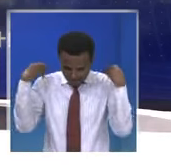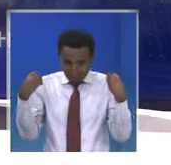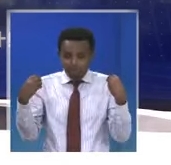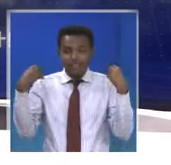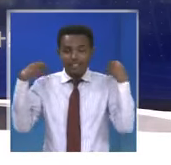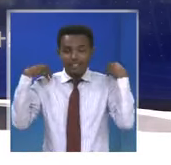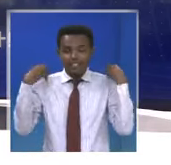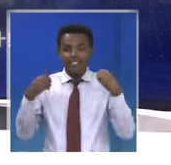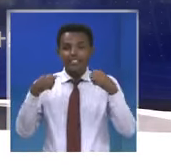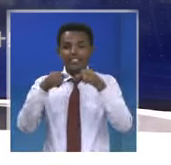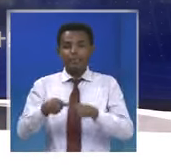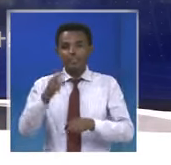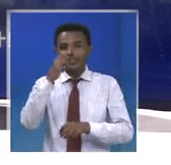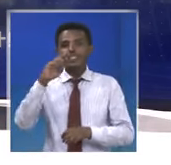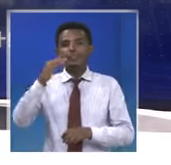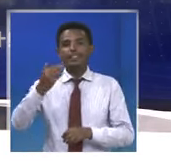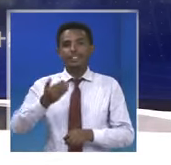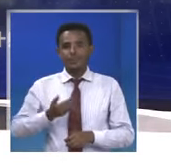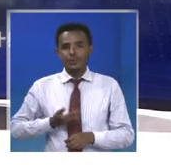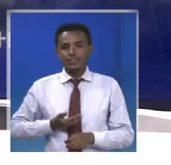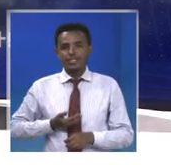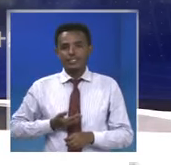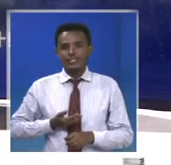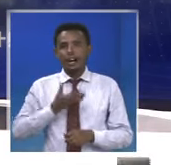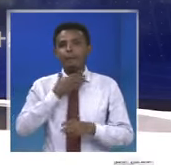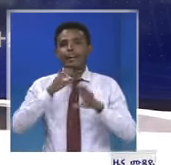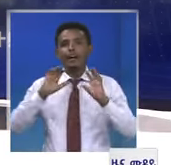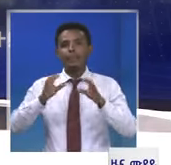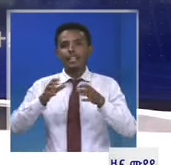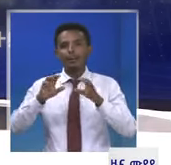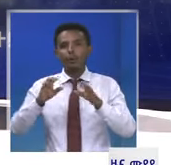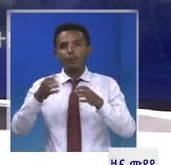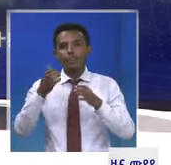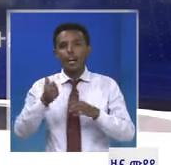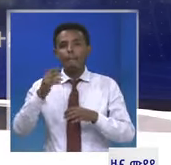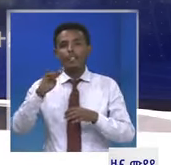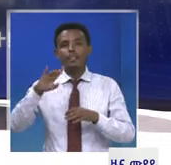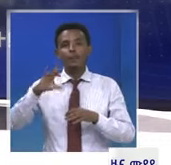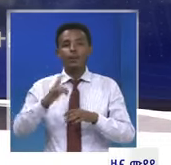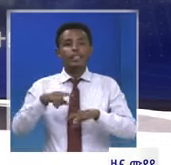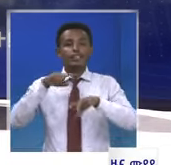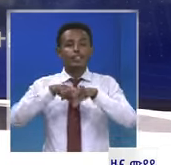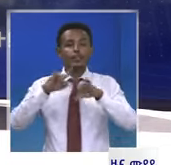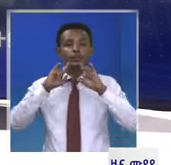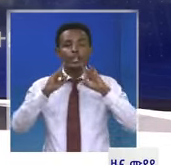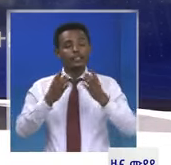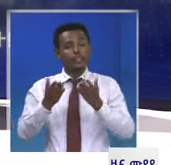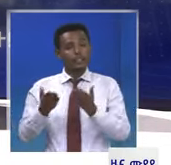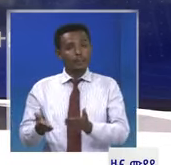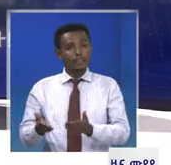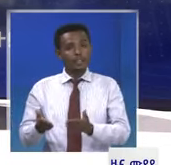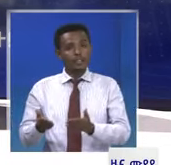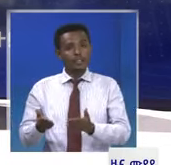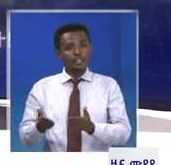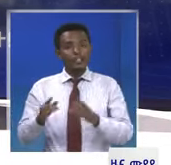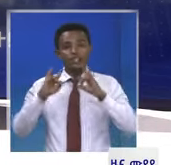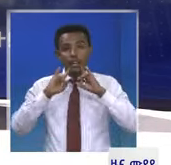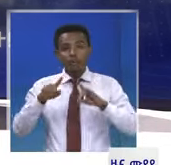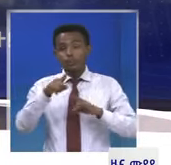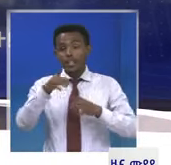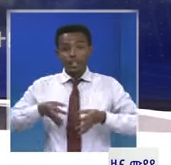ጤና ስጥልኝ እንደምናመሻችሁ የተከበራችሁ ተመልካቾች ካማራ ሚዲያ ኮርፖሬሽን አሚኮ የለቱን የሰዓቱን ዜናዎች ይዘን ቀርበናል ዜናዎቹን